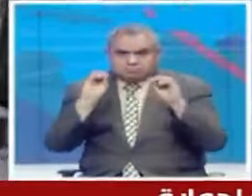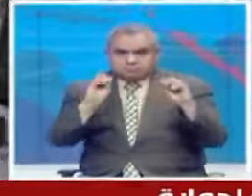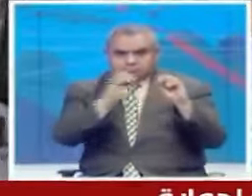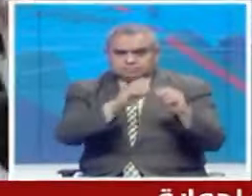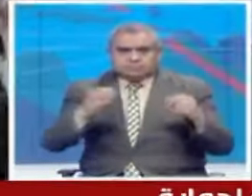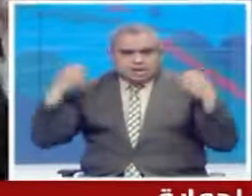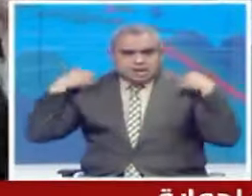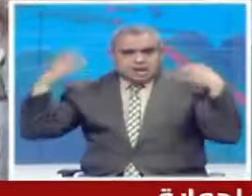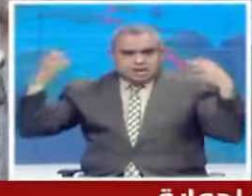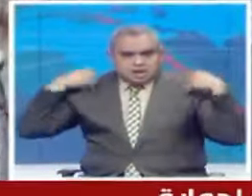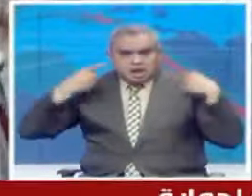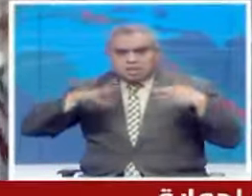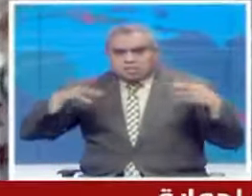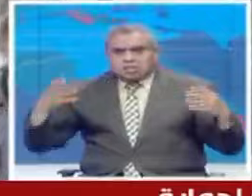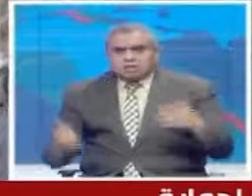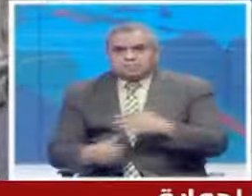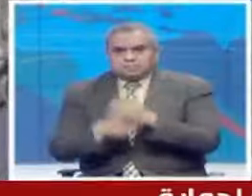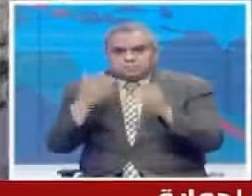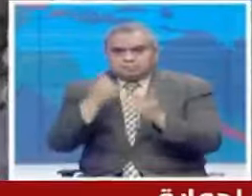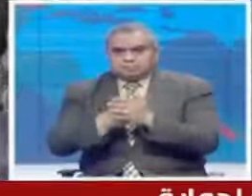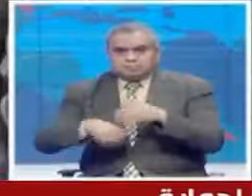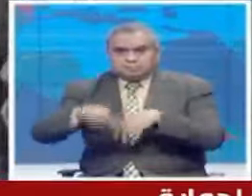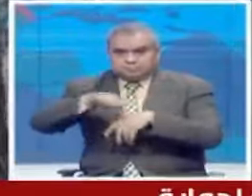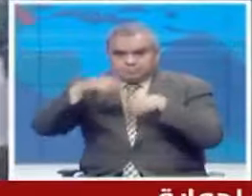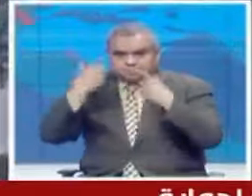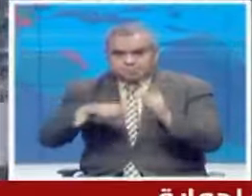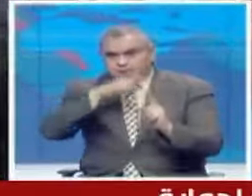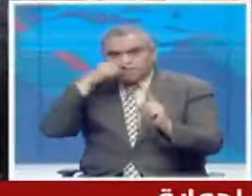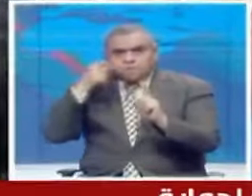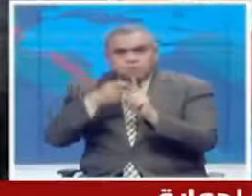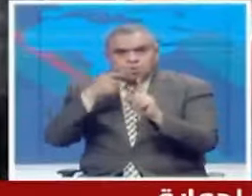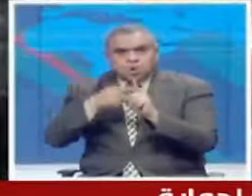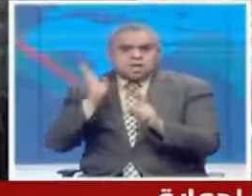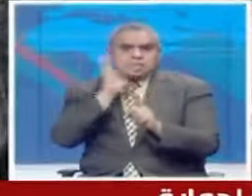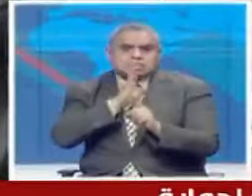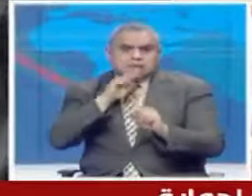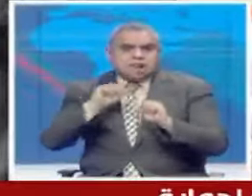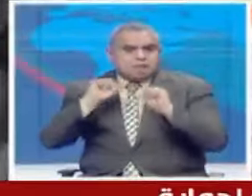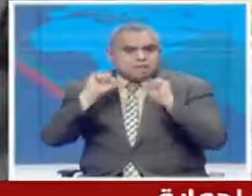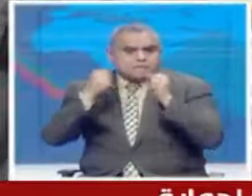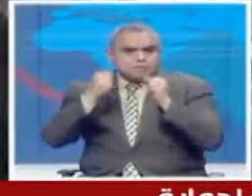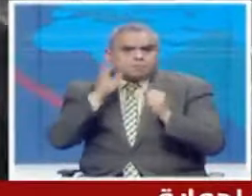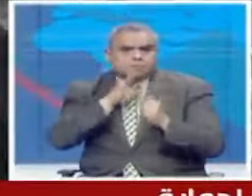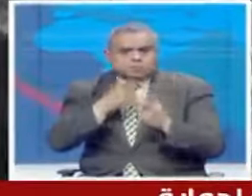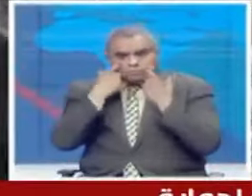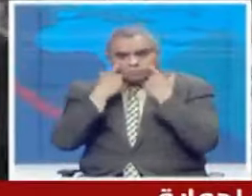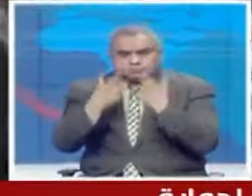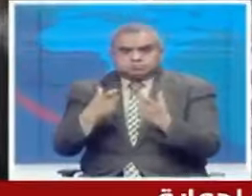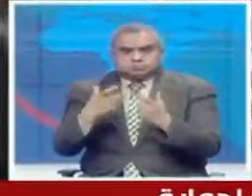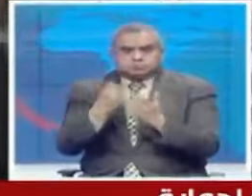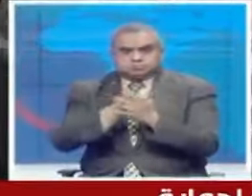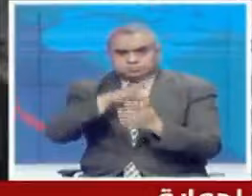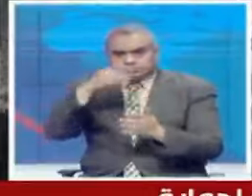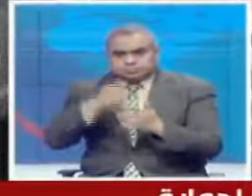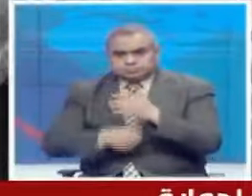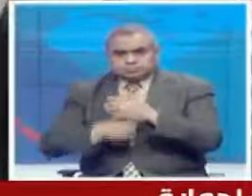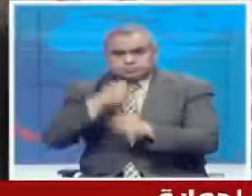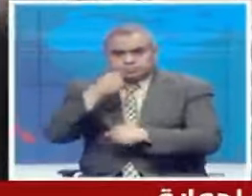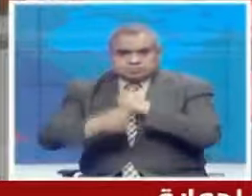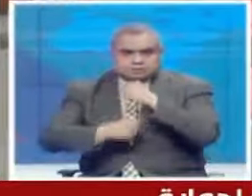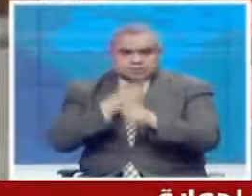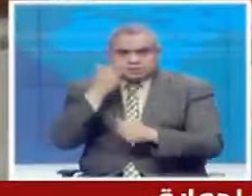الرياضية تحتوي التعريف بمخاطر المواد المخدرة وكيفية الوقاية منها والجهود المبذولة للتصدي